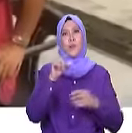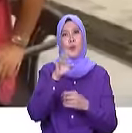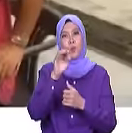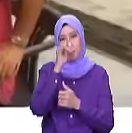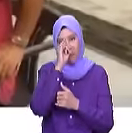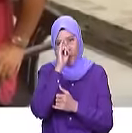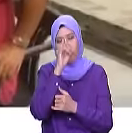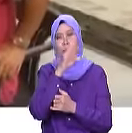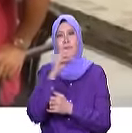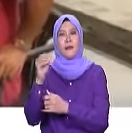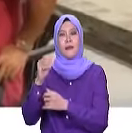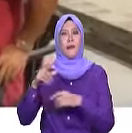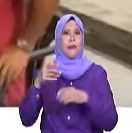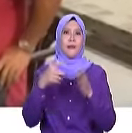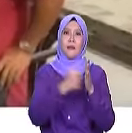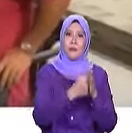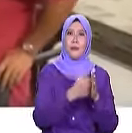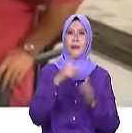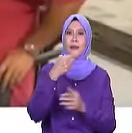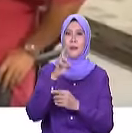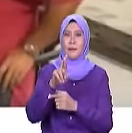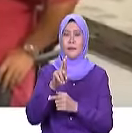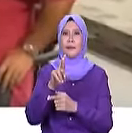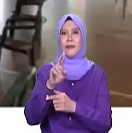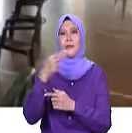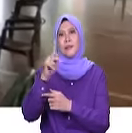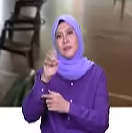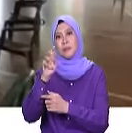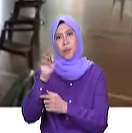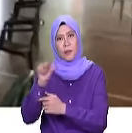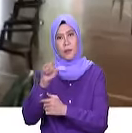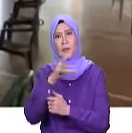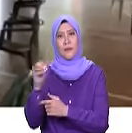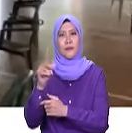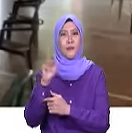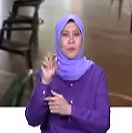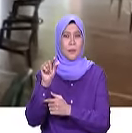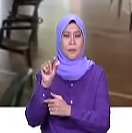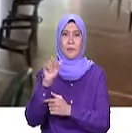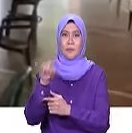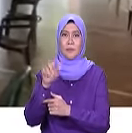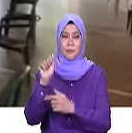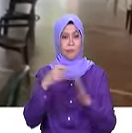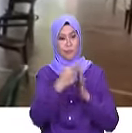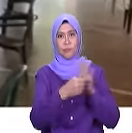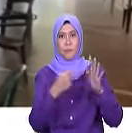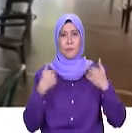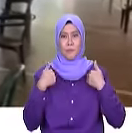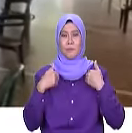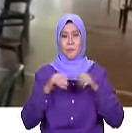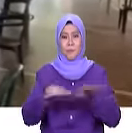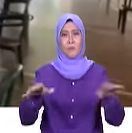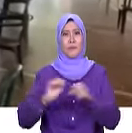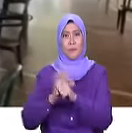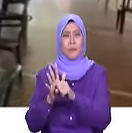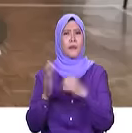Badak, Langgar Hilir, industri Teluk Kalong, Pasar Kemunting dan kluster Kubang Jela. Terbaru, 40 kes positif